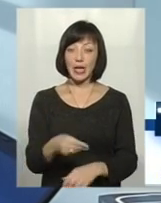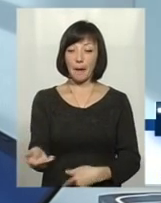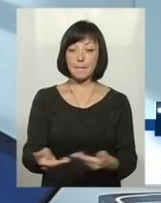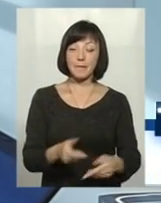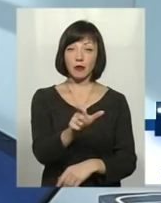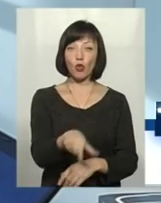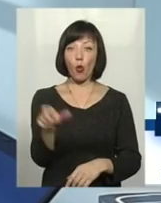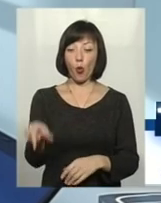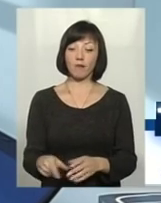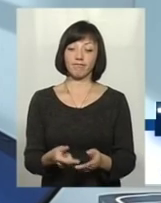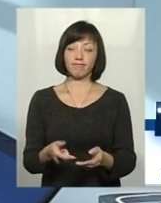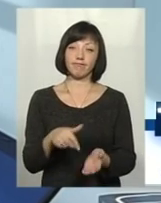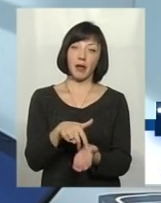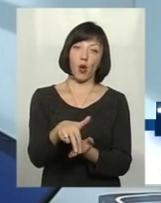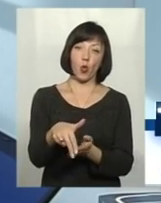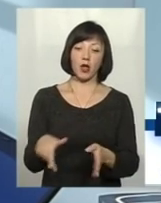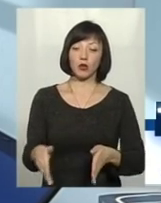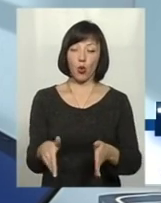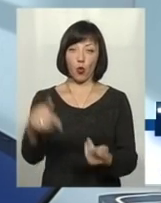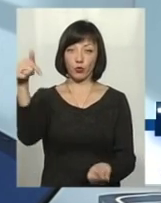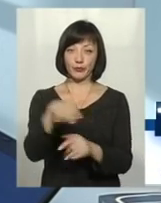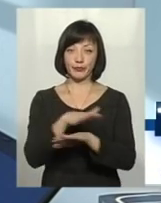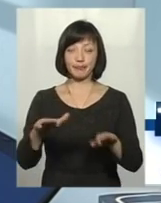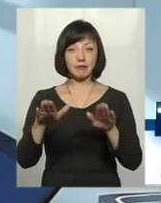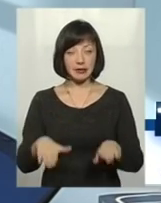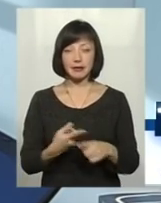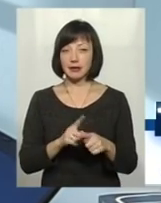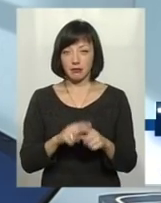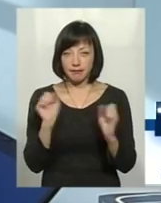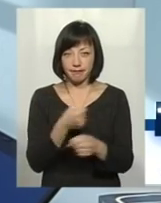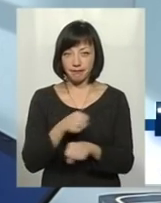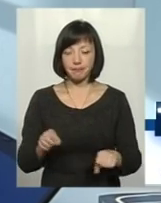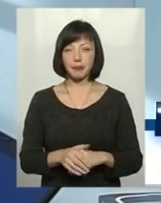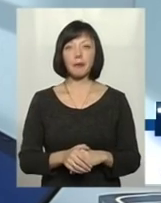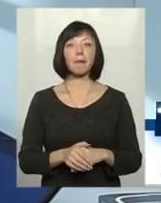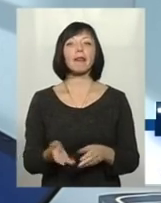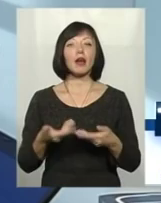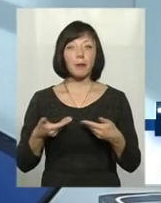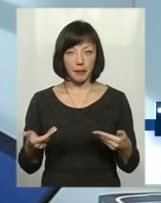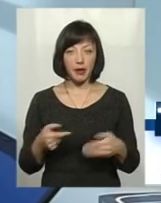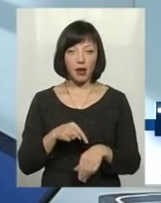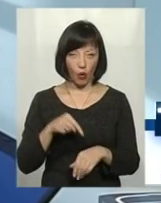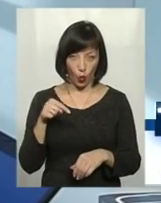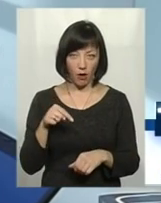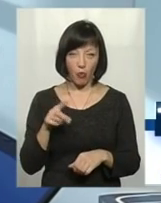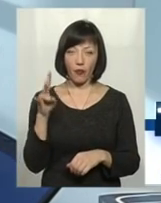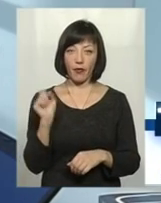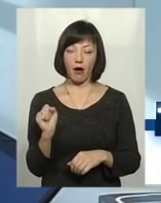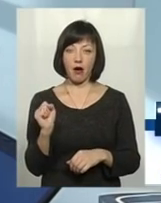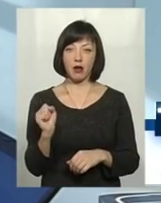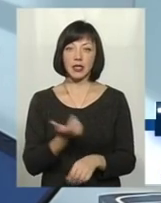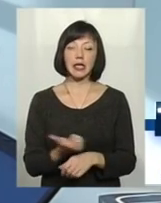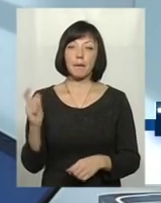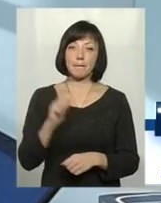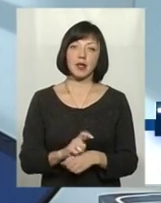які переходять дорогу в невстановлених місцях, це нереально. Звичайно, ми реагуємо на